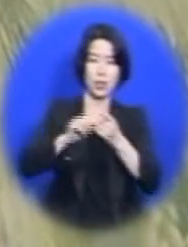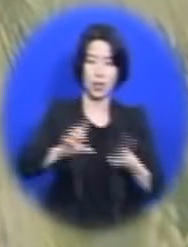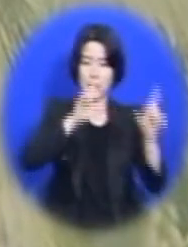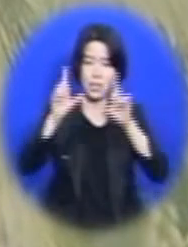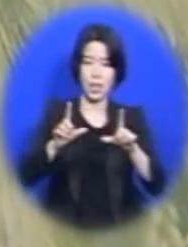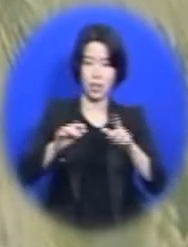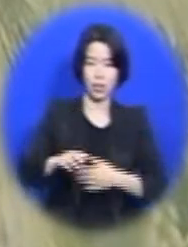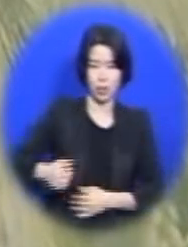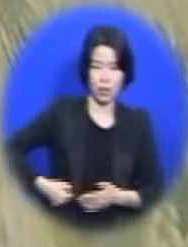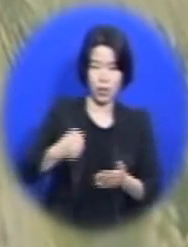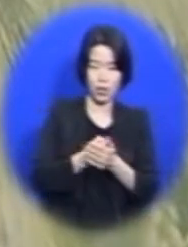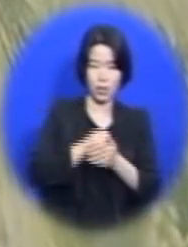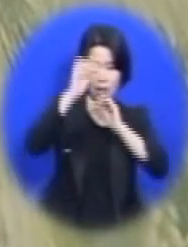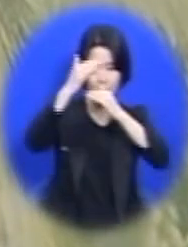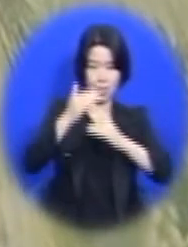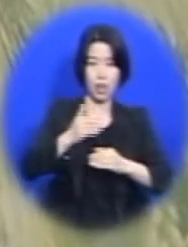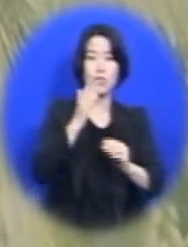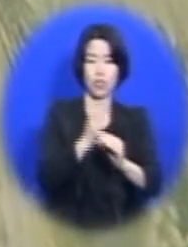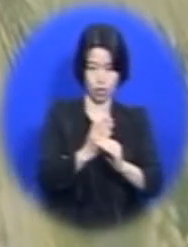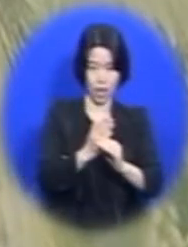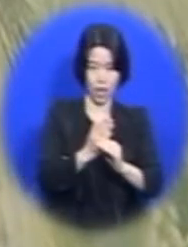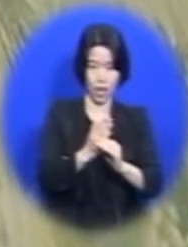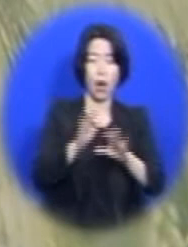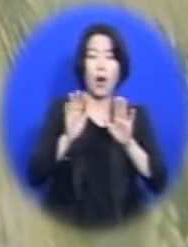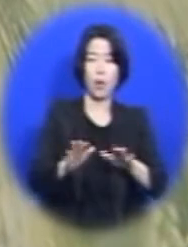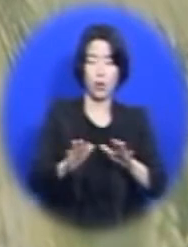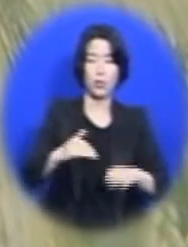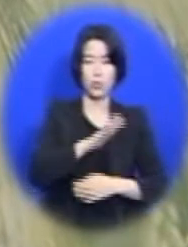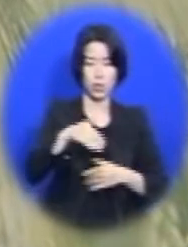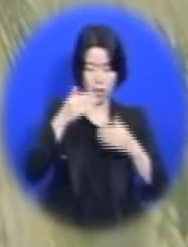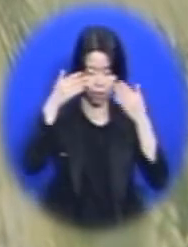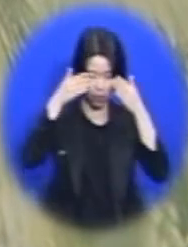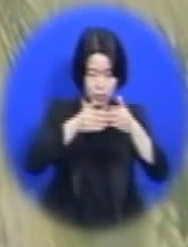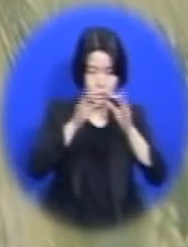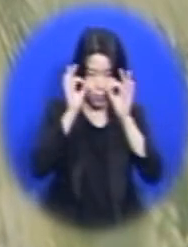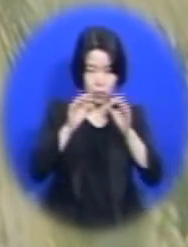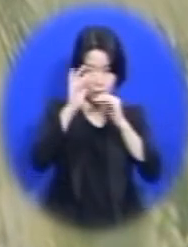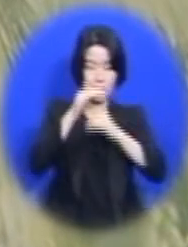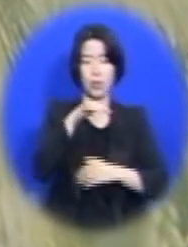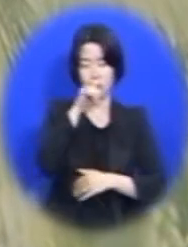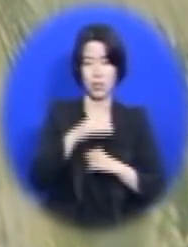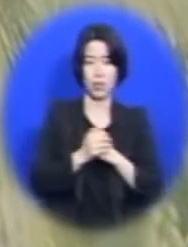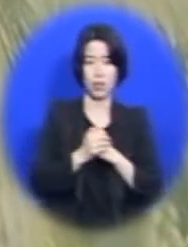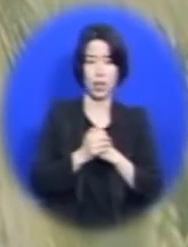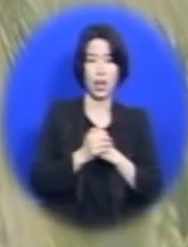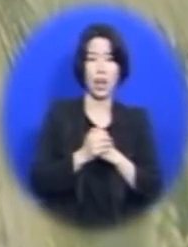살겠다고 결단한 내용 중에 오늘 우리가 주목해 볼 내용이 있는 겁니다.